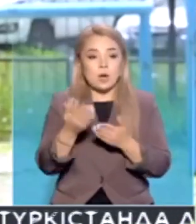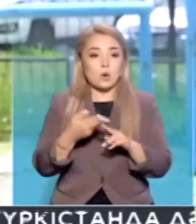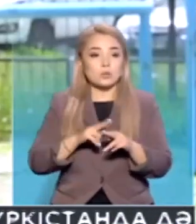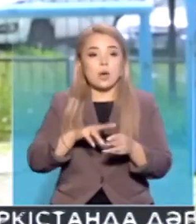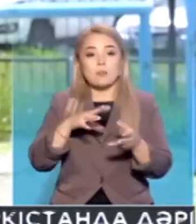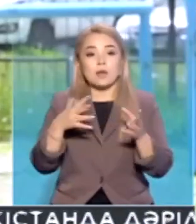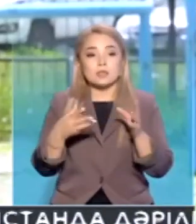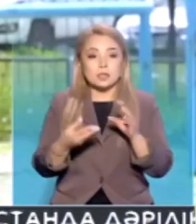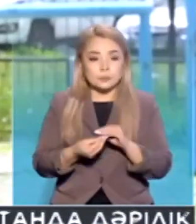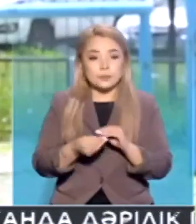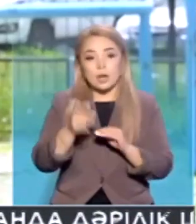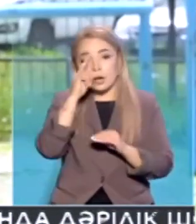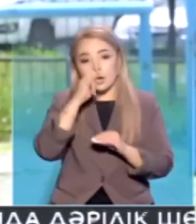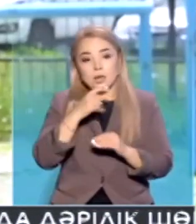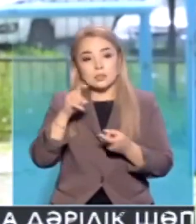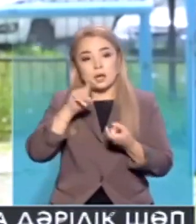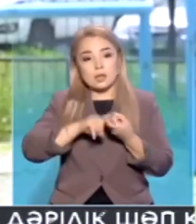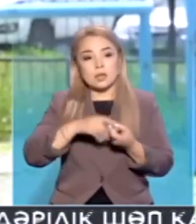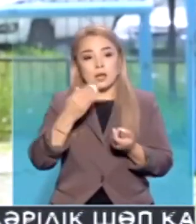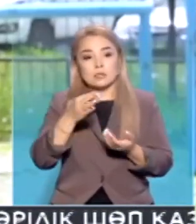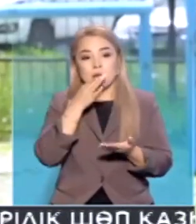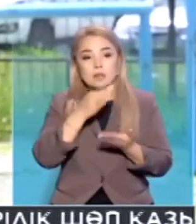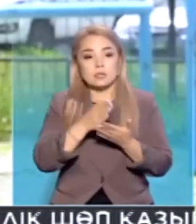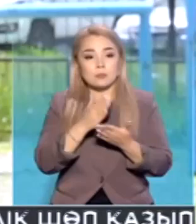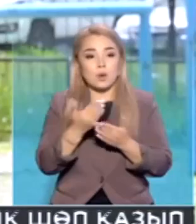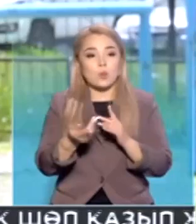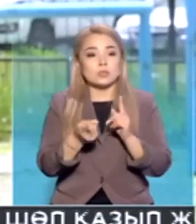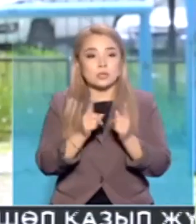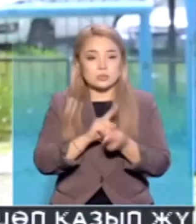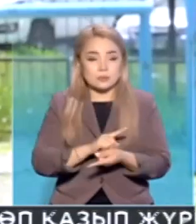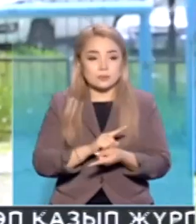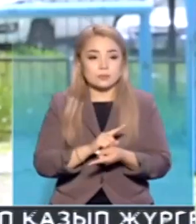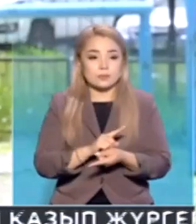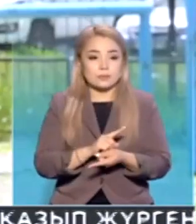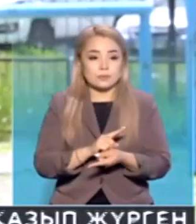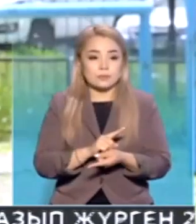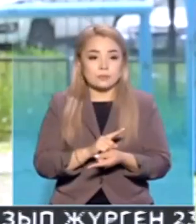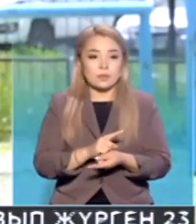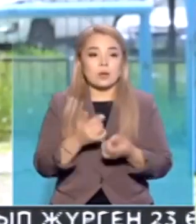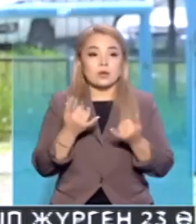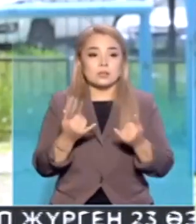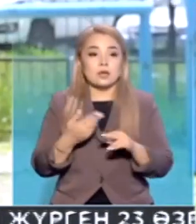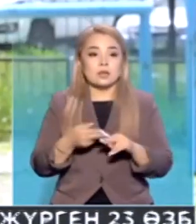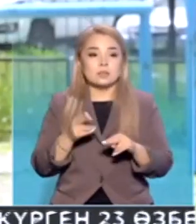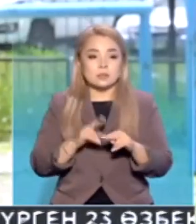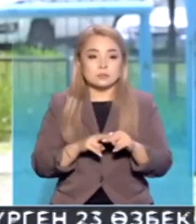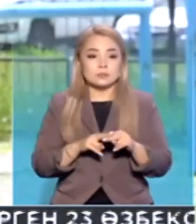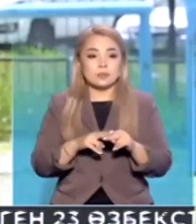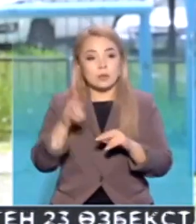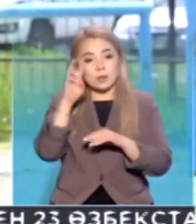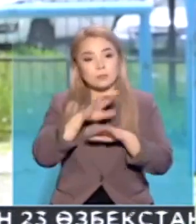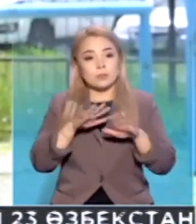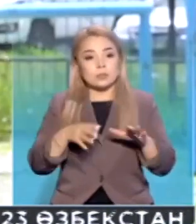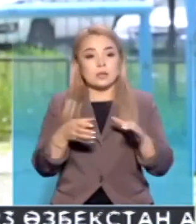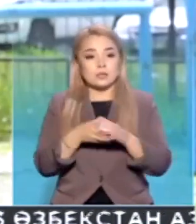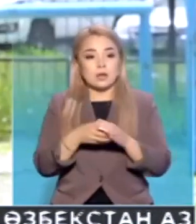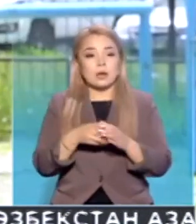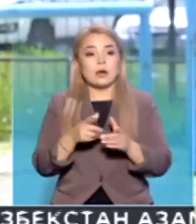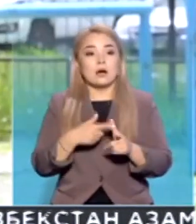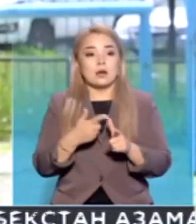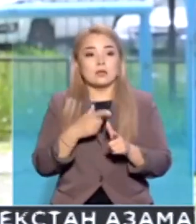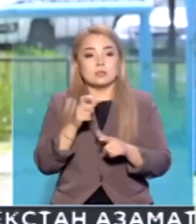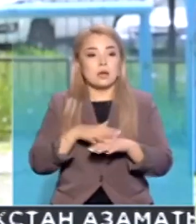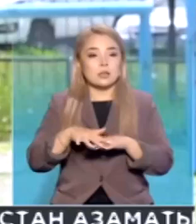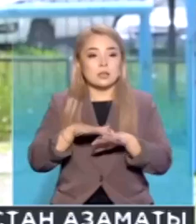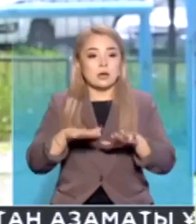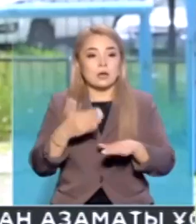барлығы жаңағы халыққа тиесілі деген өзгеріс. Яғни мынау мемлекет жаңағы халық атынан